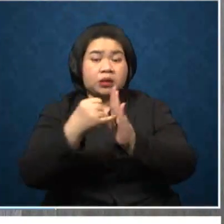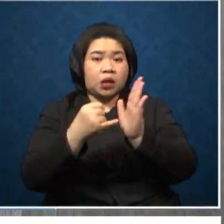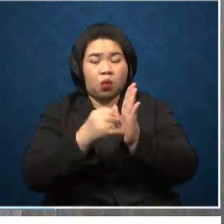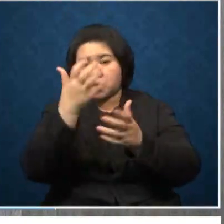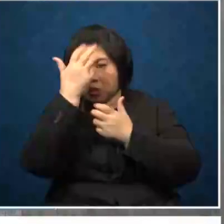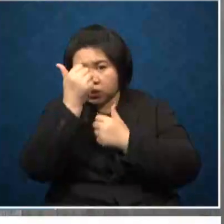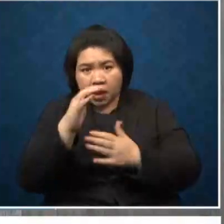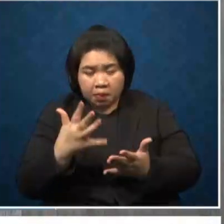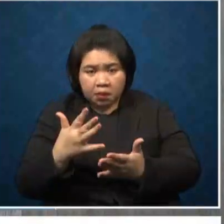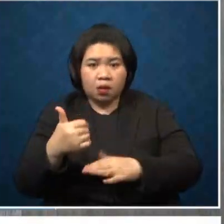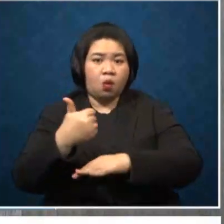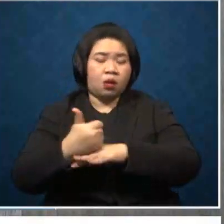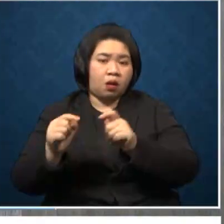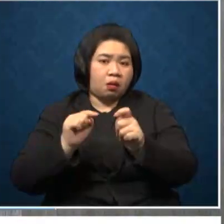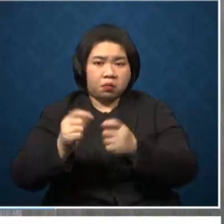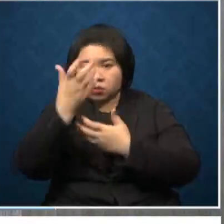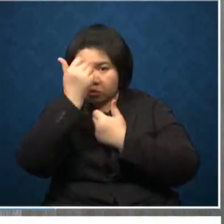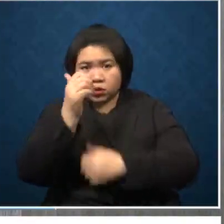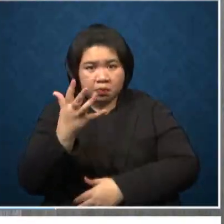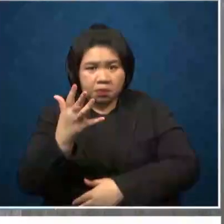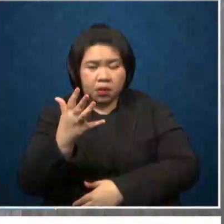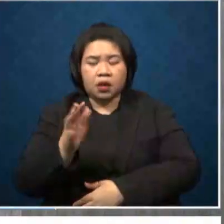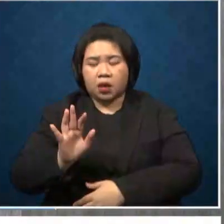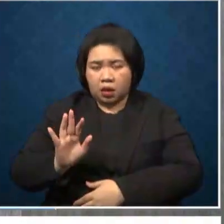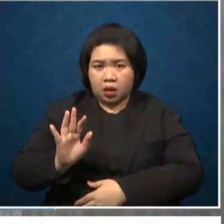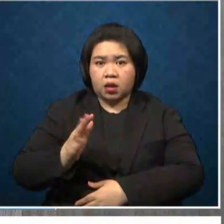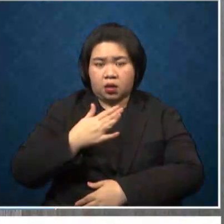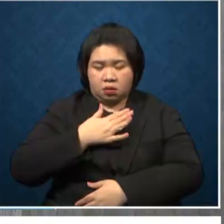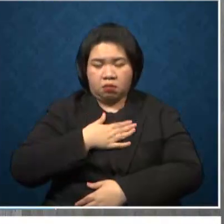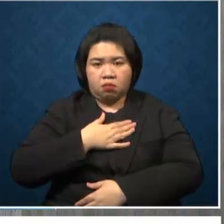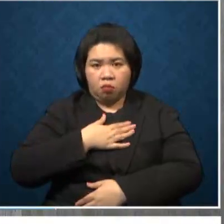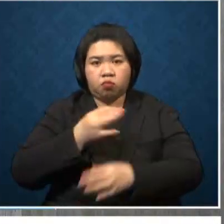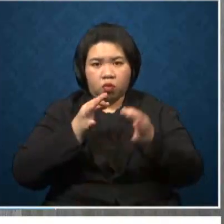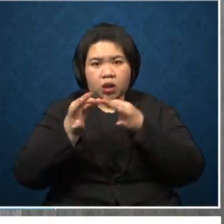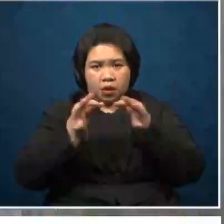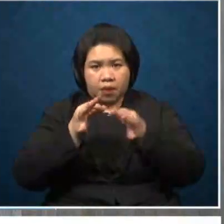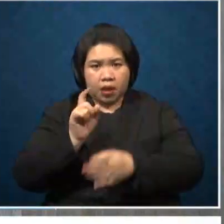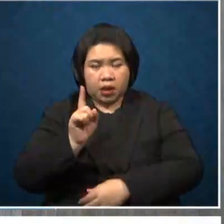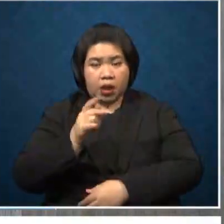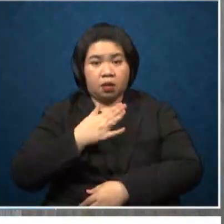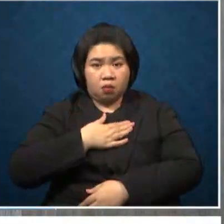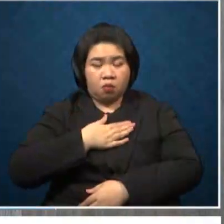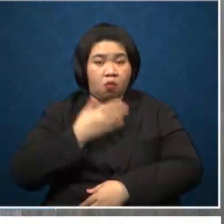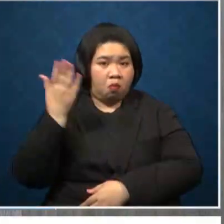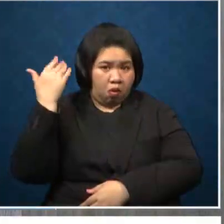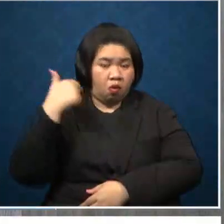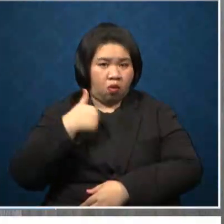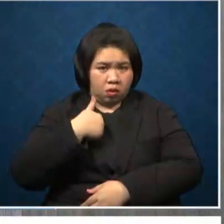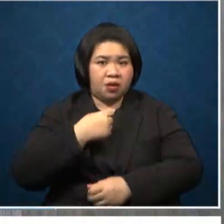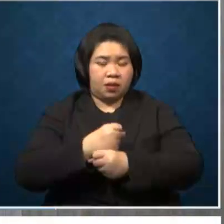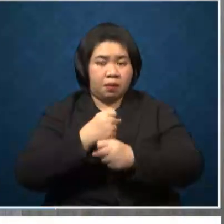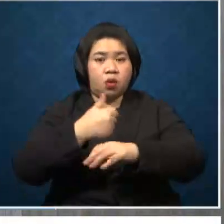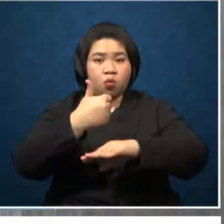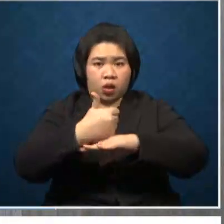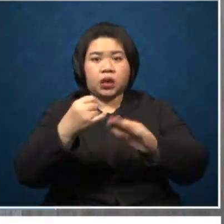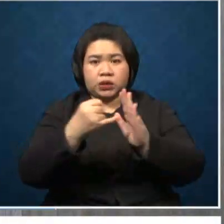ใจผมเคยดำรงตำแหน่งเช่นว่านั้นครับทั้งผู้ว่า